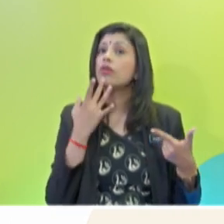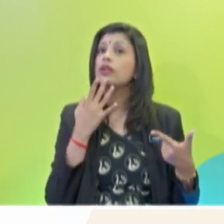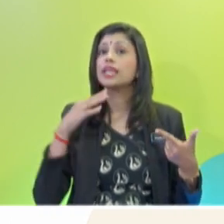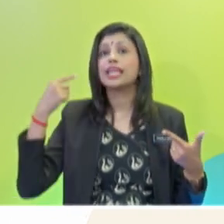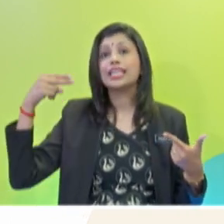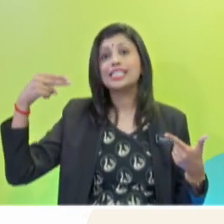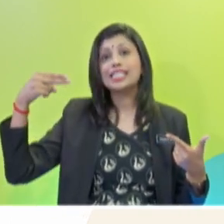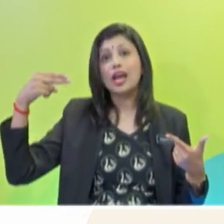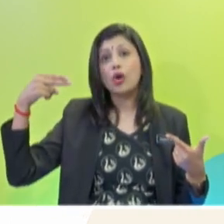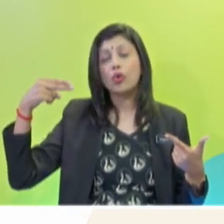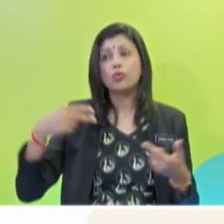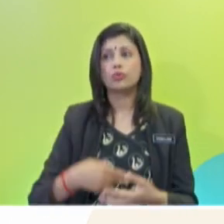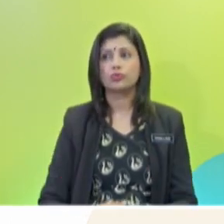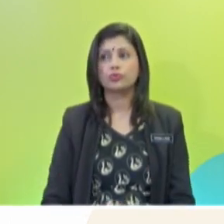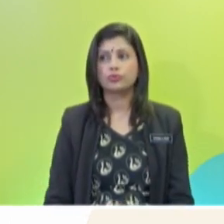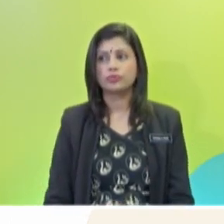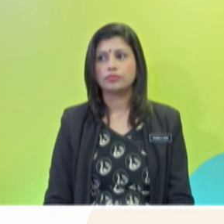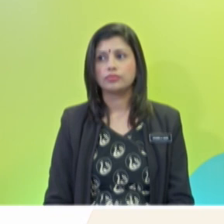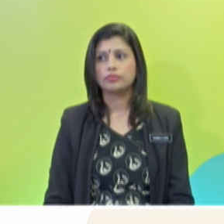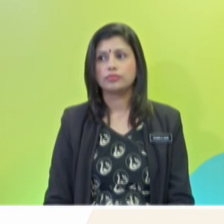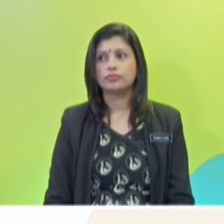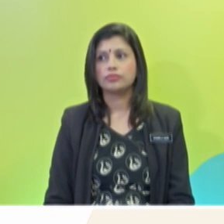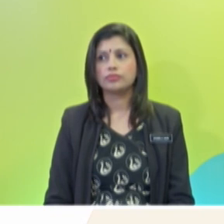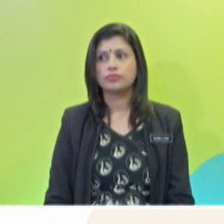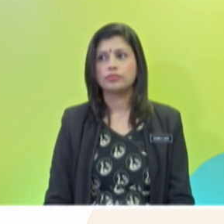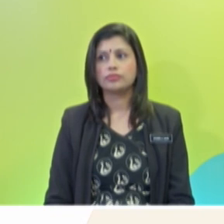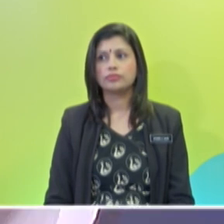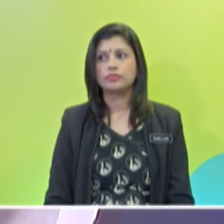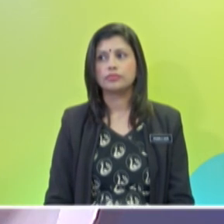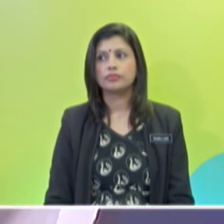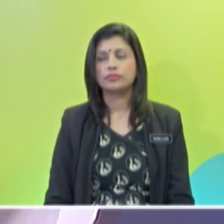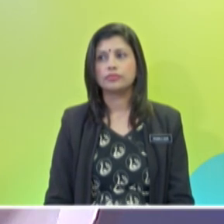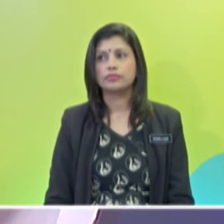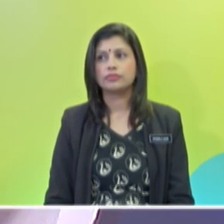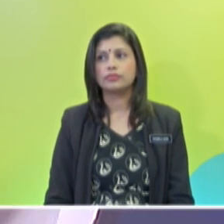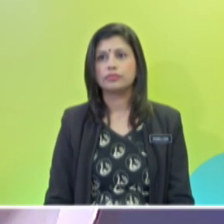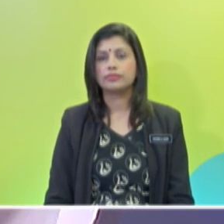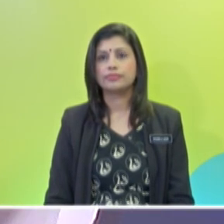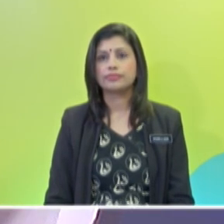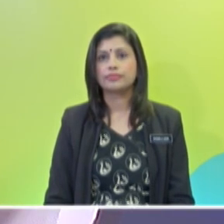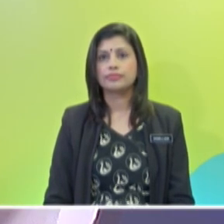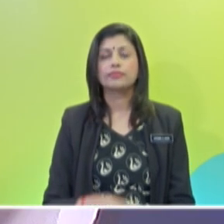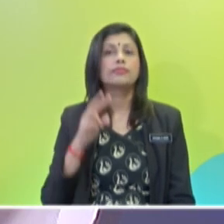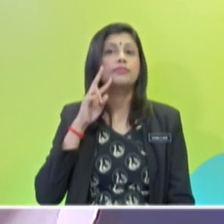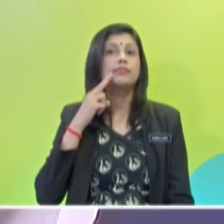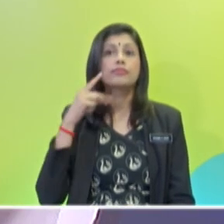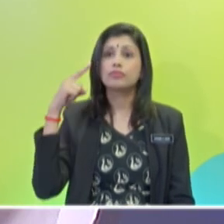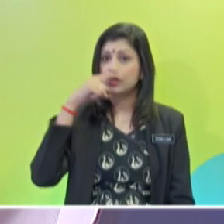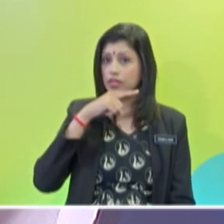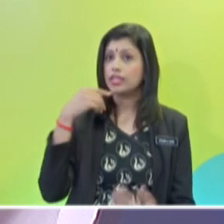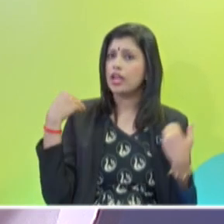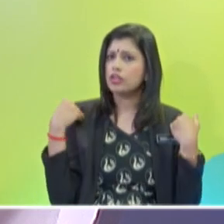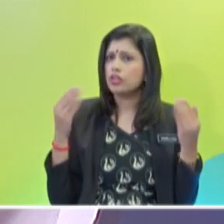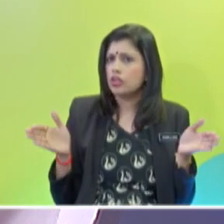warna hijau. Okey, Amal. Kedua, sayur cili juga ni ada yang kecil